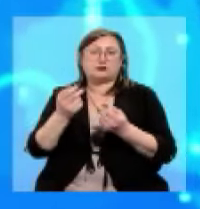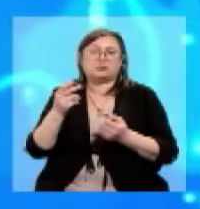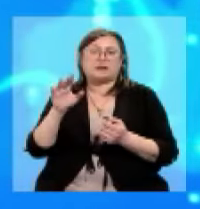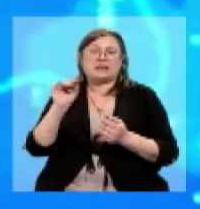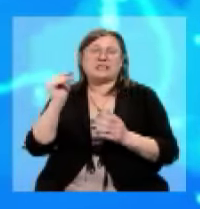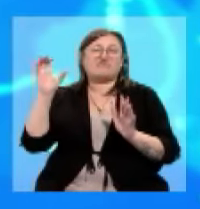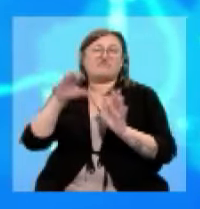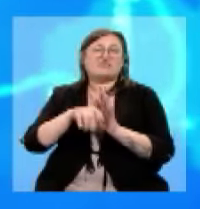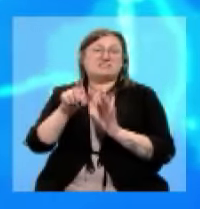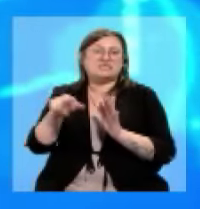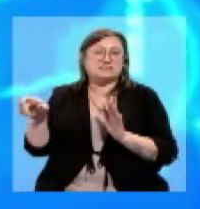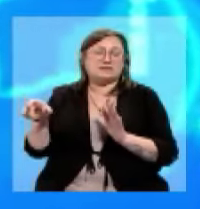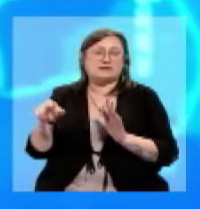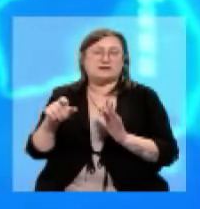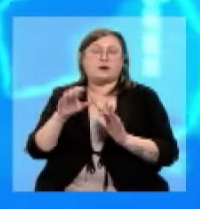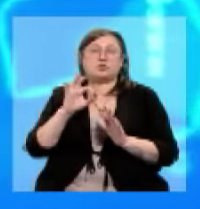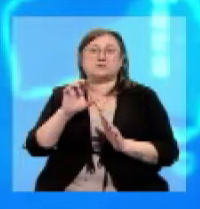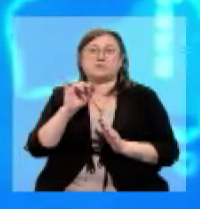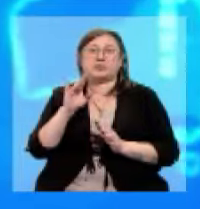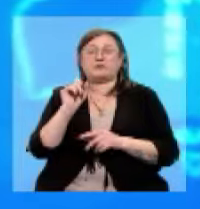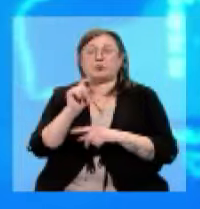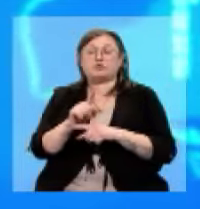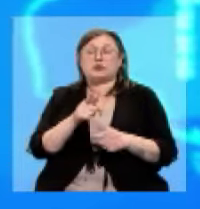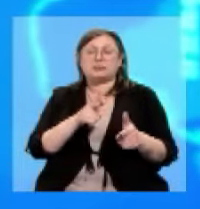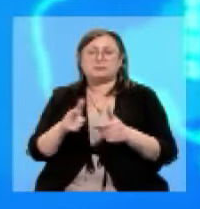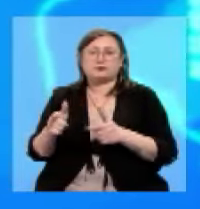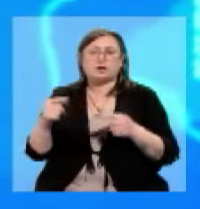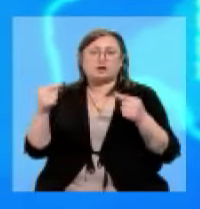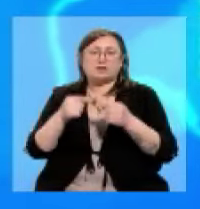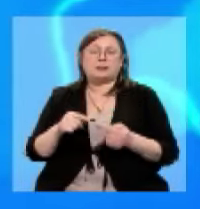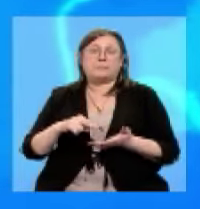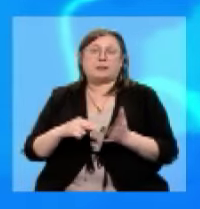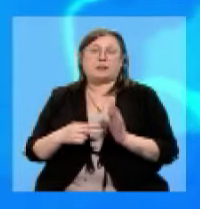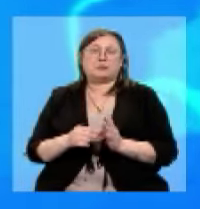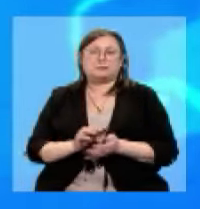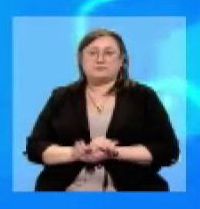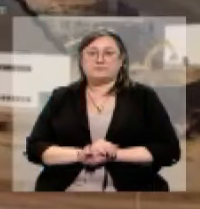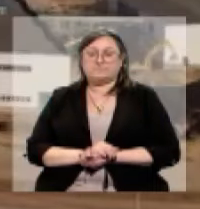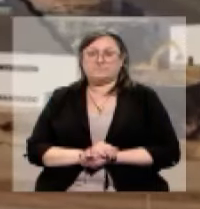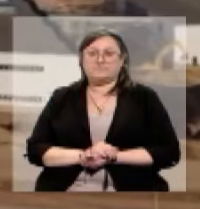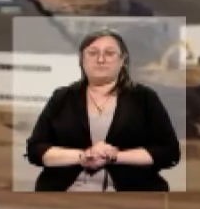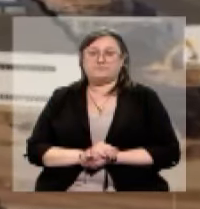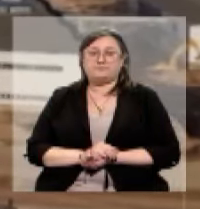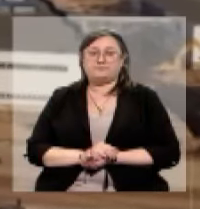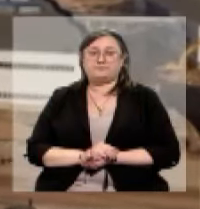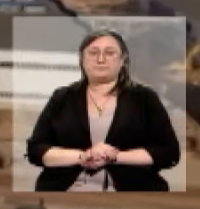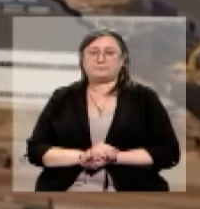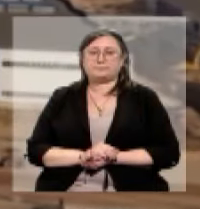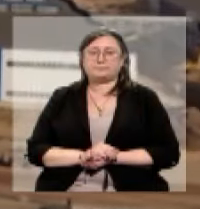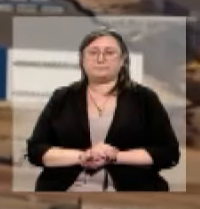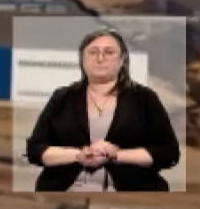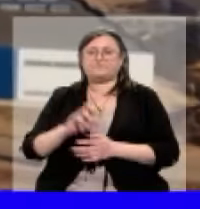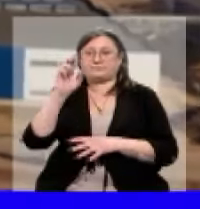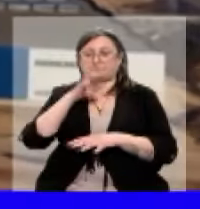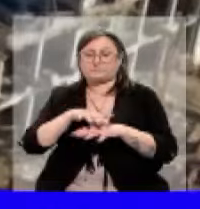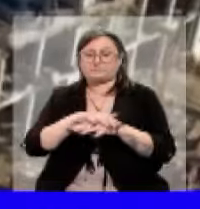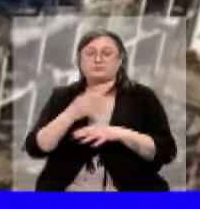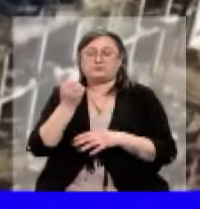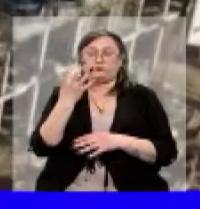жоспарын әзірлеуді тапсырып, саланы дамыту үшін 4 бағытты айқындап берді. Елімізде 14